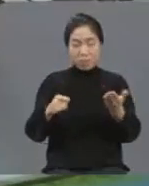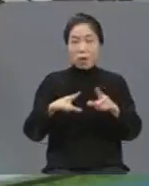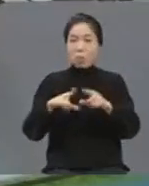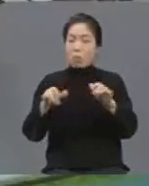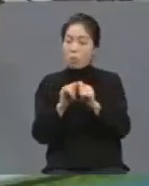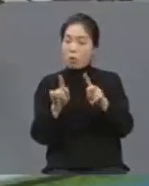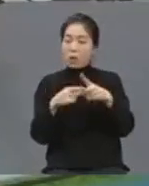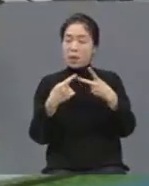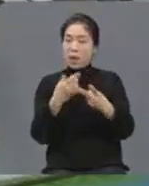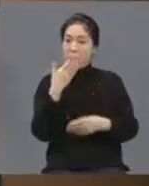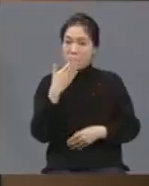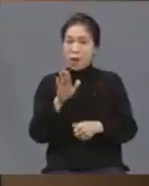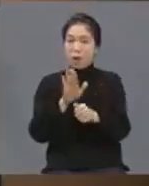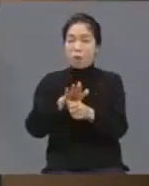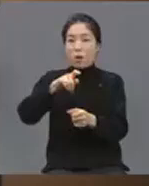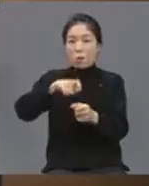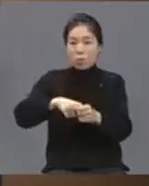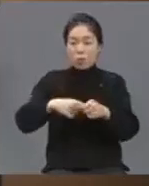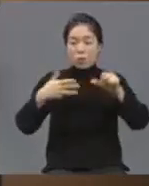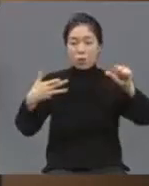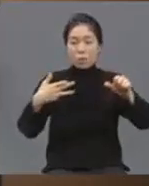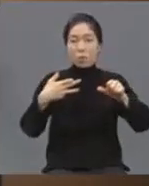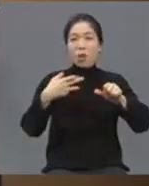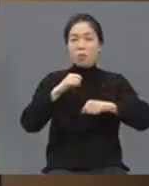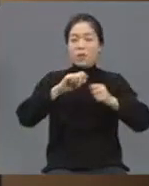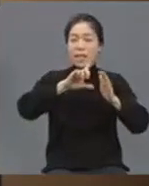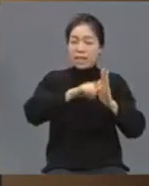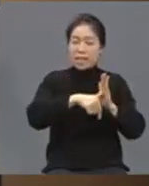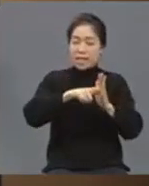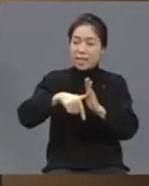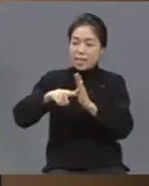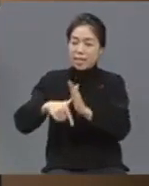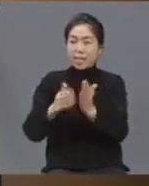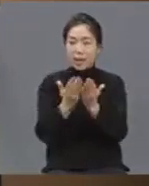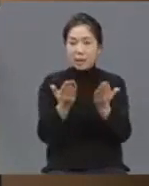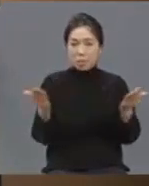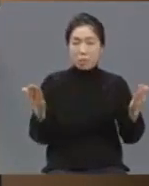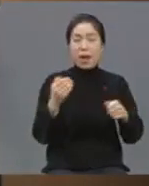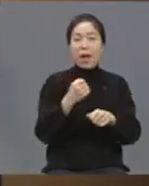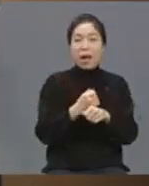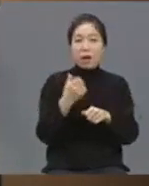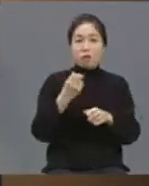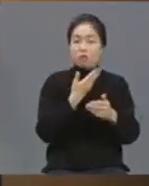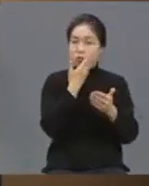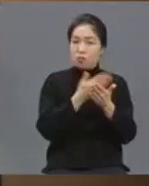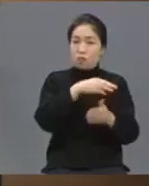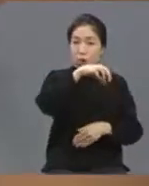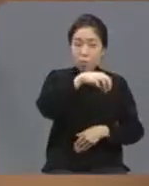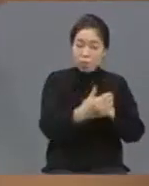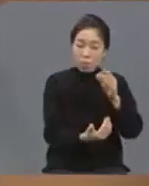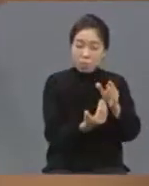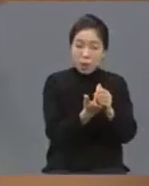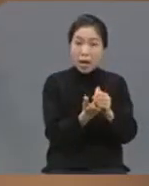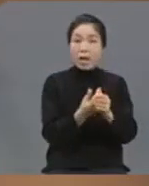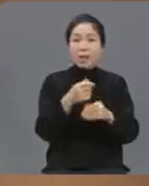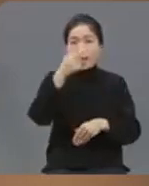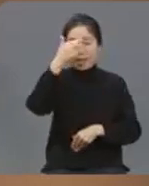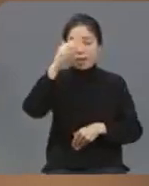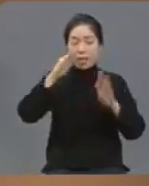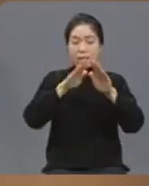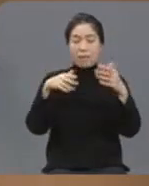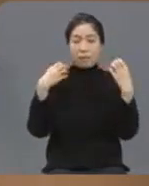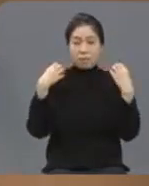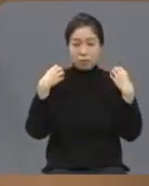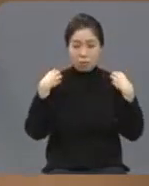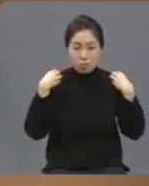이해할 수 있도록 사진을 5.18 민주화 운동 시간 순서대로 배치하고 중요 장소에서의 사건 옛 전남도청